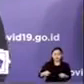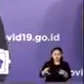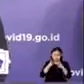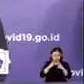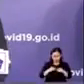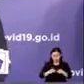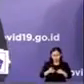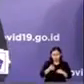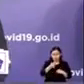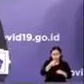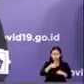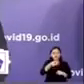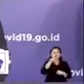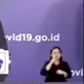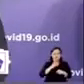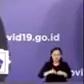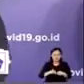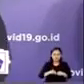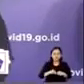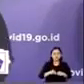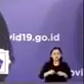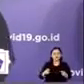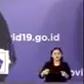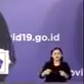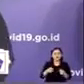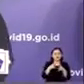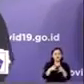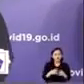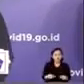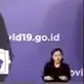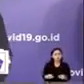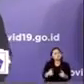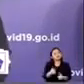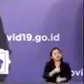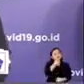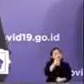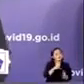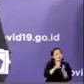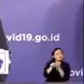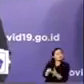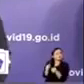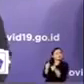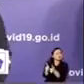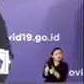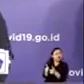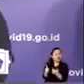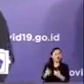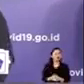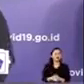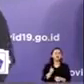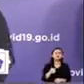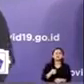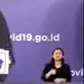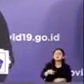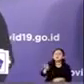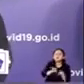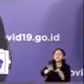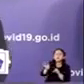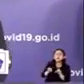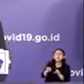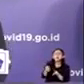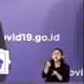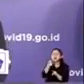ini Maka hal itu akan bisa memutus mata rantai penularan dan Kenapa kita mengambil obat yang sudah ada beredar di